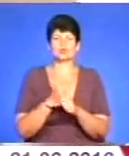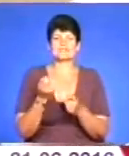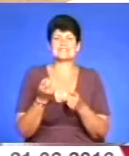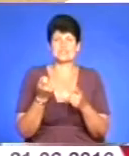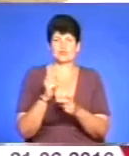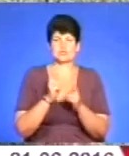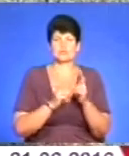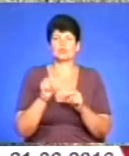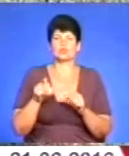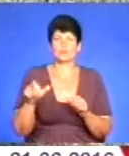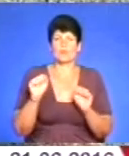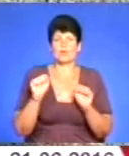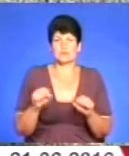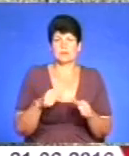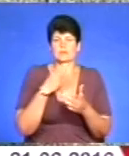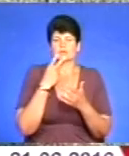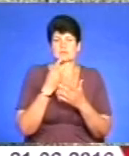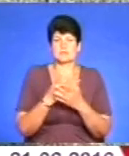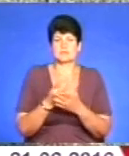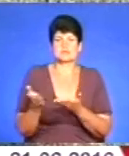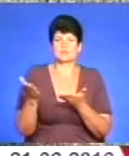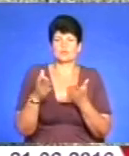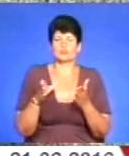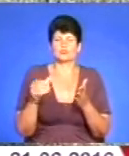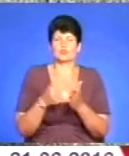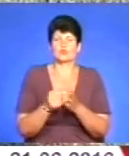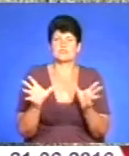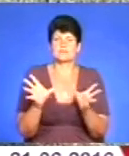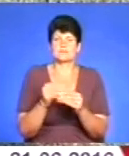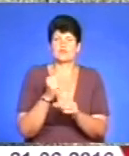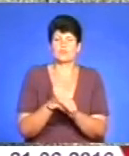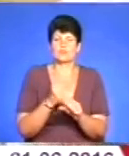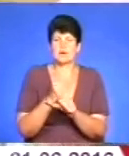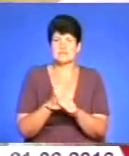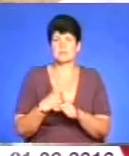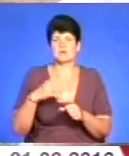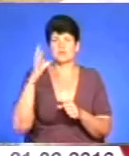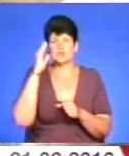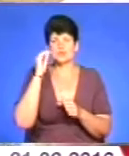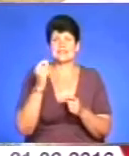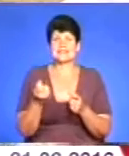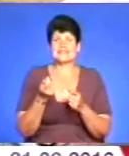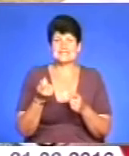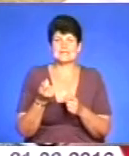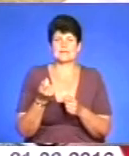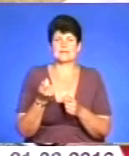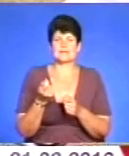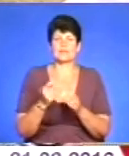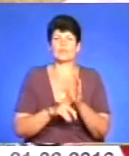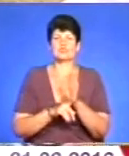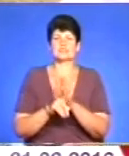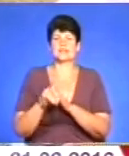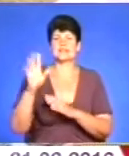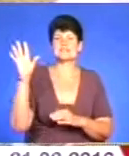змогли продемонструємо це і запросимо до співпраці. Тому що ми рахуємо, що з насіння, це завжди це була така приказ, з насіння починається